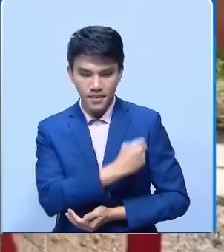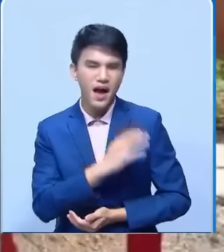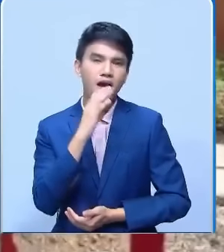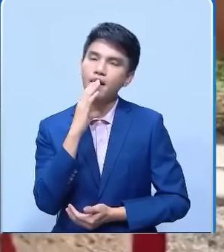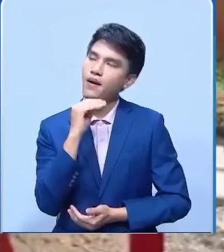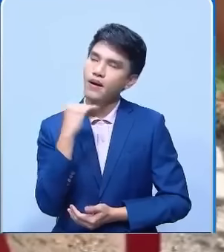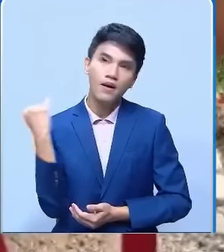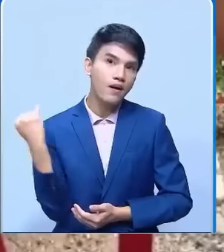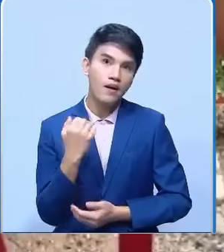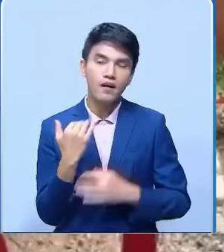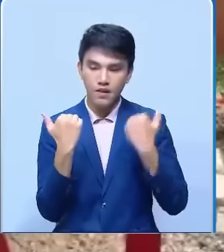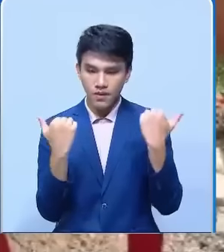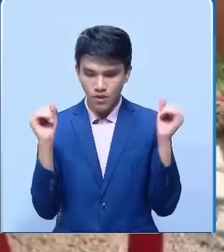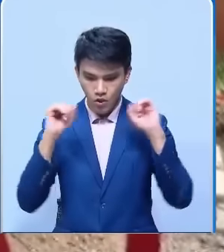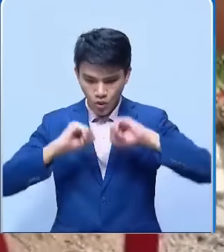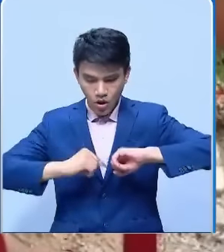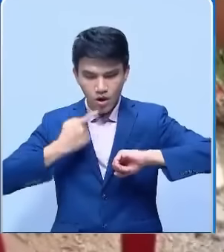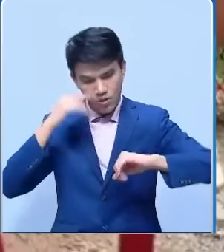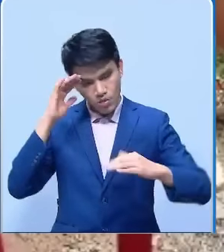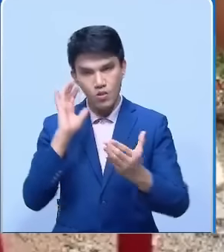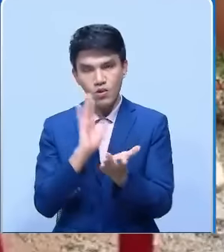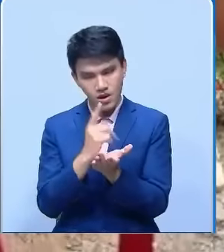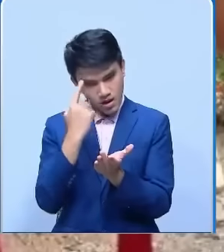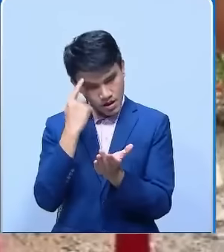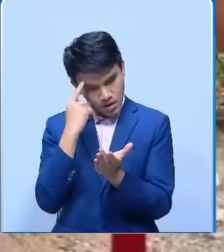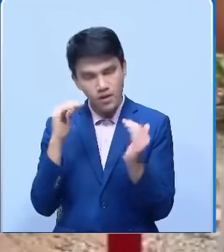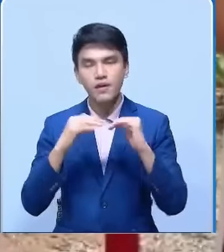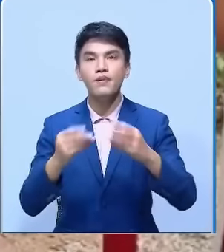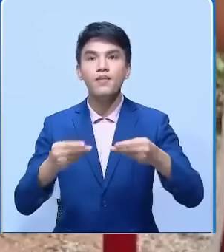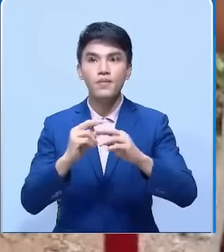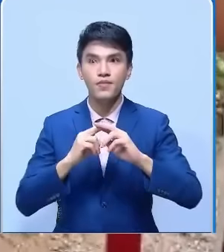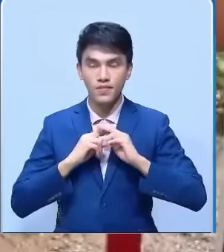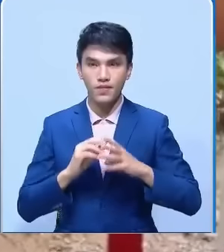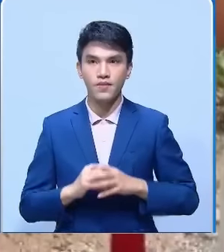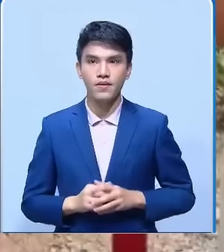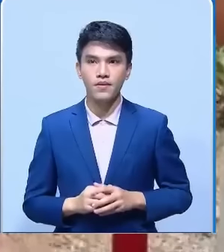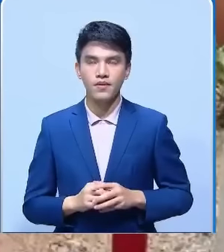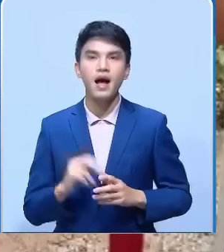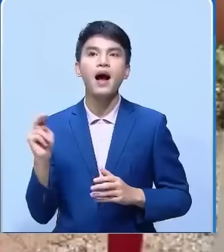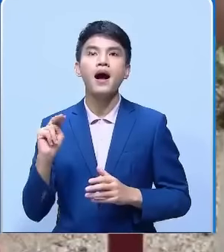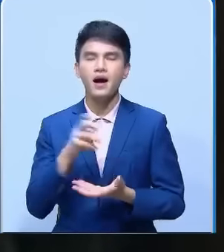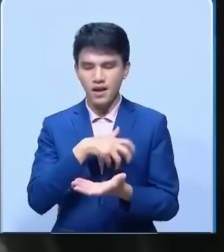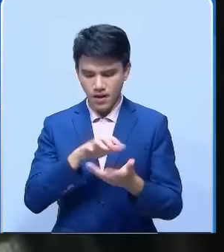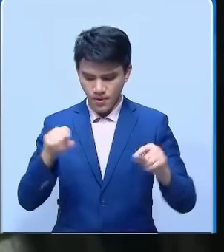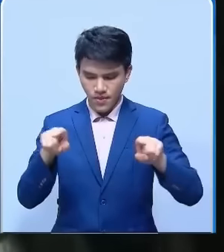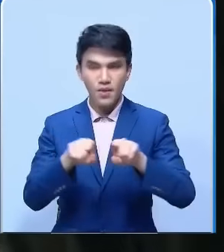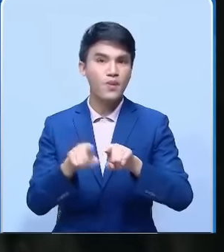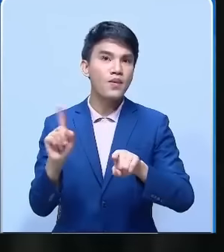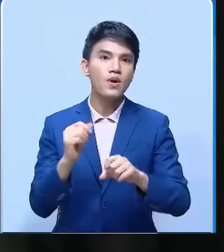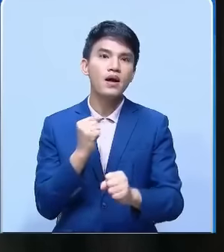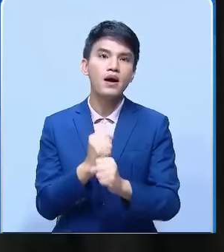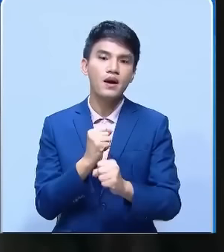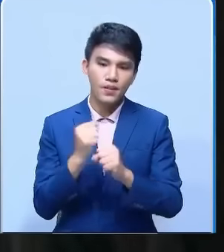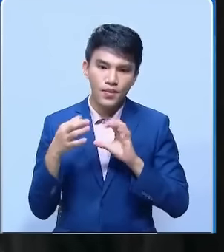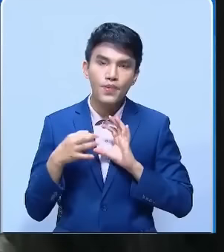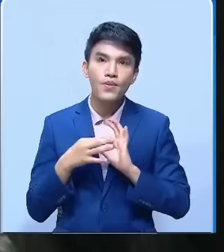นั้นวันนี้ก็ตัดสินใจมาแจ้งความหวังจะทวงความเป็นธรรมให้กับลูกสาวน้าสาวบอกว่าผู้ก่อเหตุเนี่ยทำธุรกิจเกี่ยวกับ